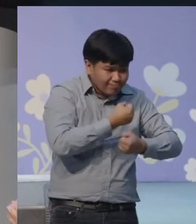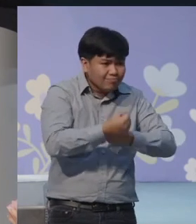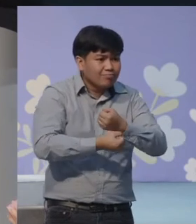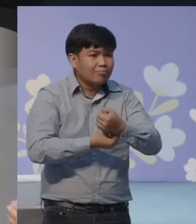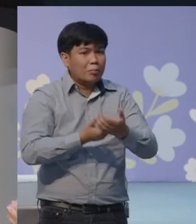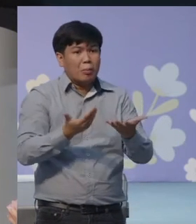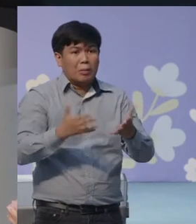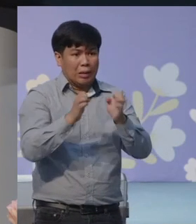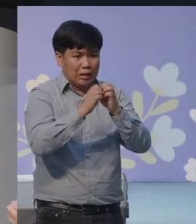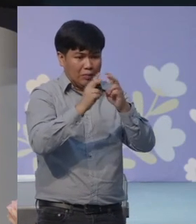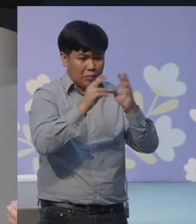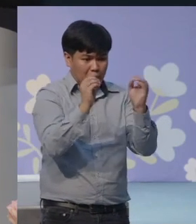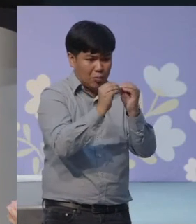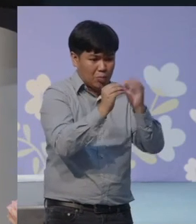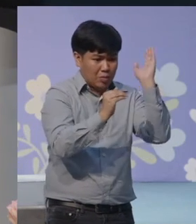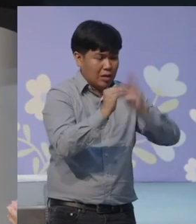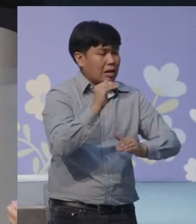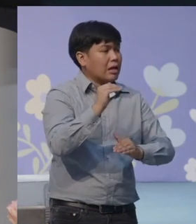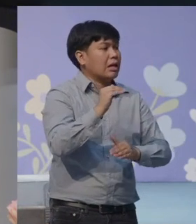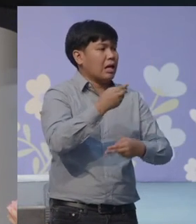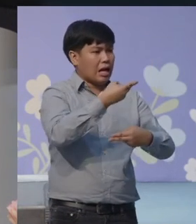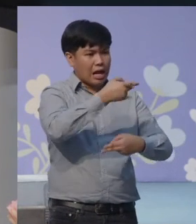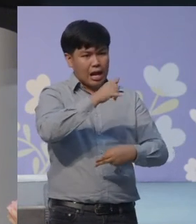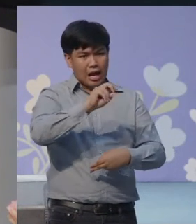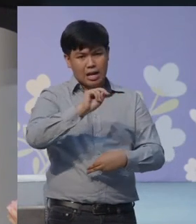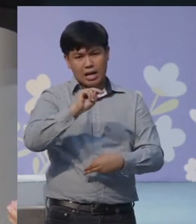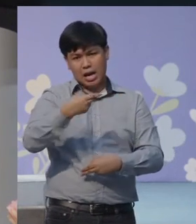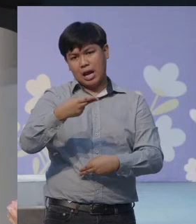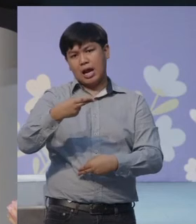Hana. Subalit,